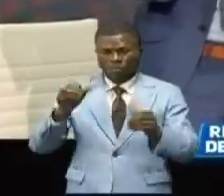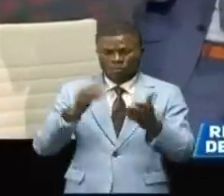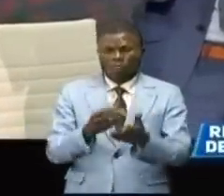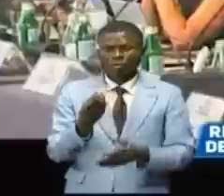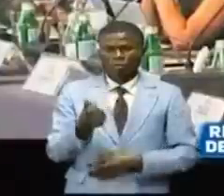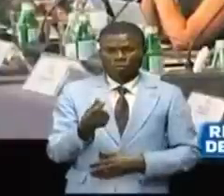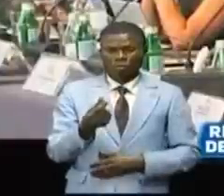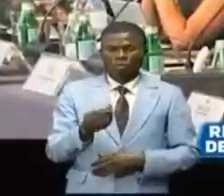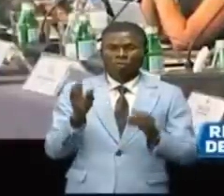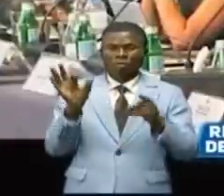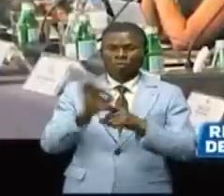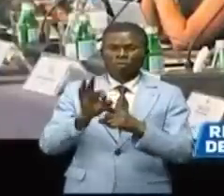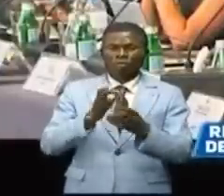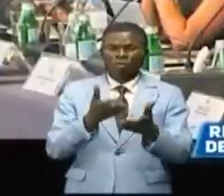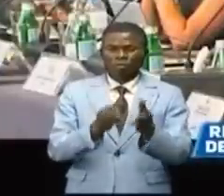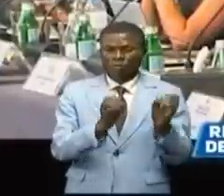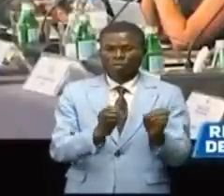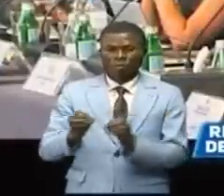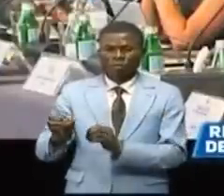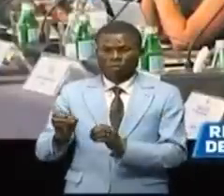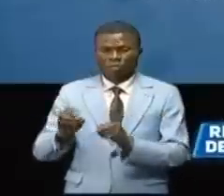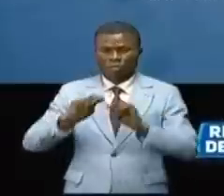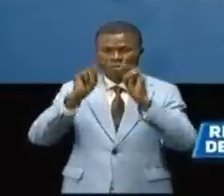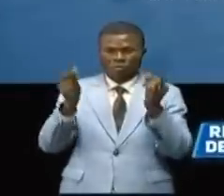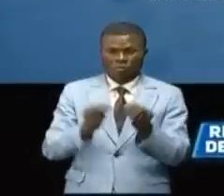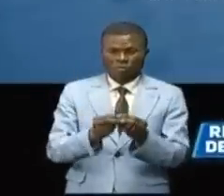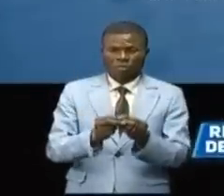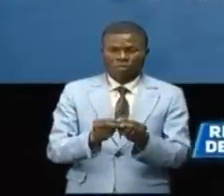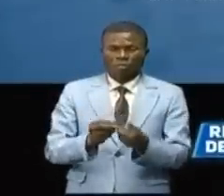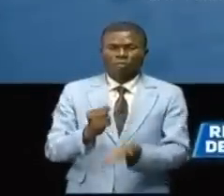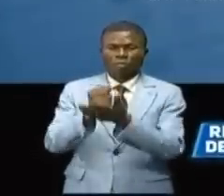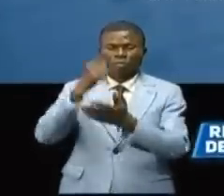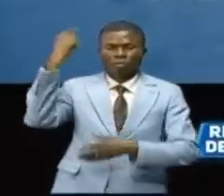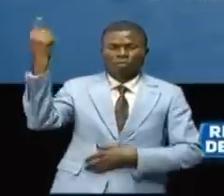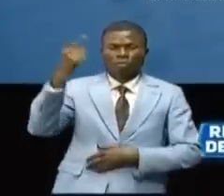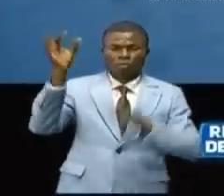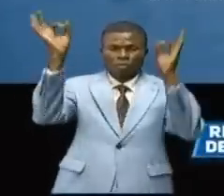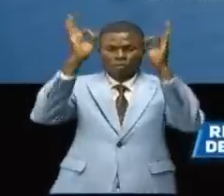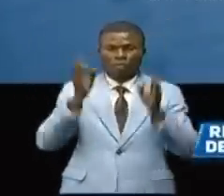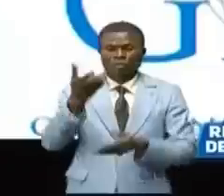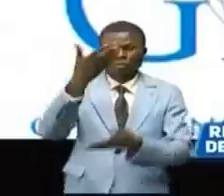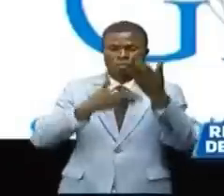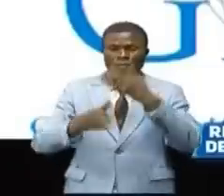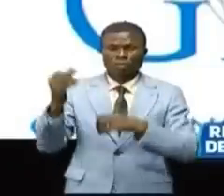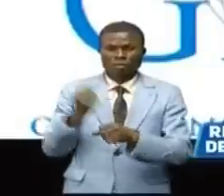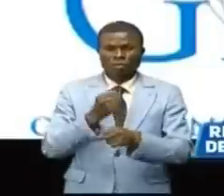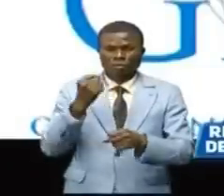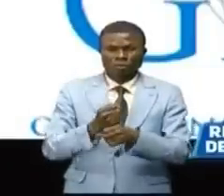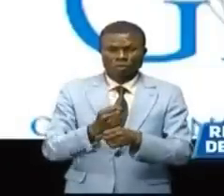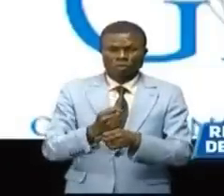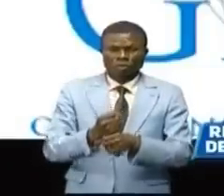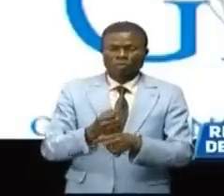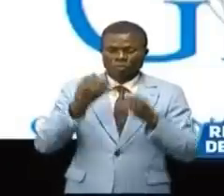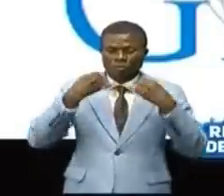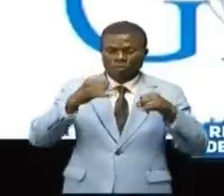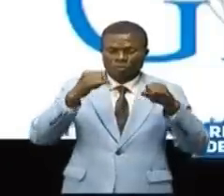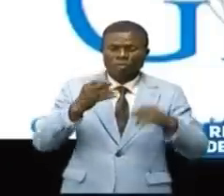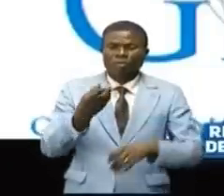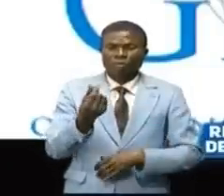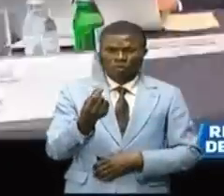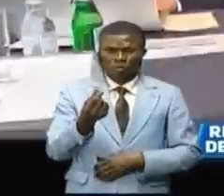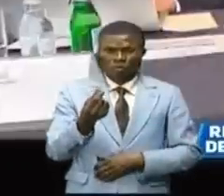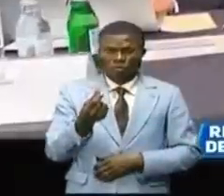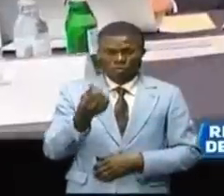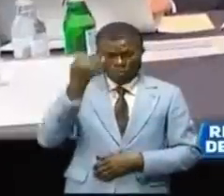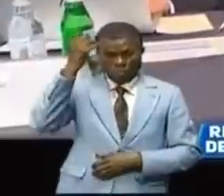Cette plénière est organisée par le groupe Edmond, qui est un forum d'échange opérationnel des cellules de renseignement financiers